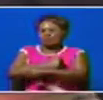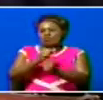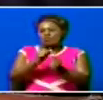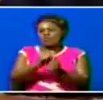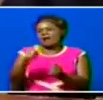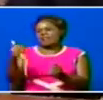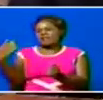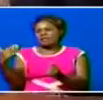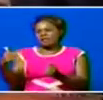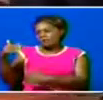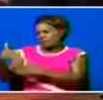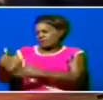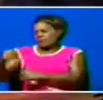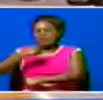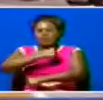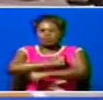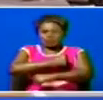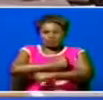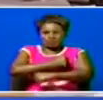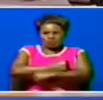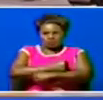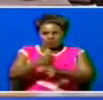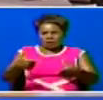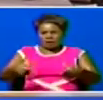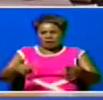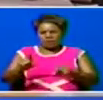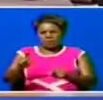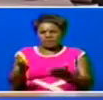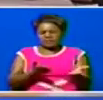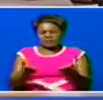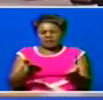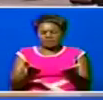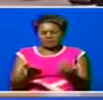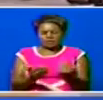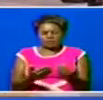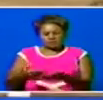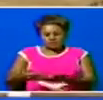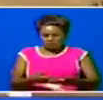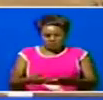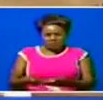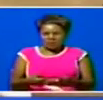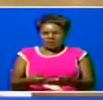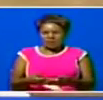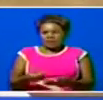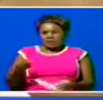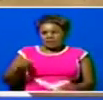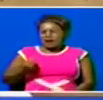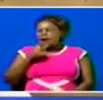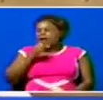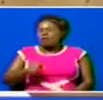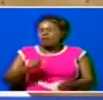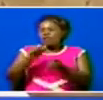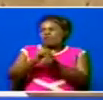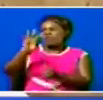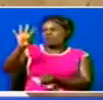shule zilizo karibu na makao hayo ili kuwapa nafasi ya kuwahudumia wanao. Msichana huyu wa umri wa miaka